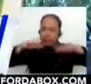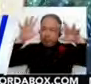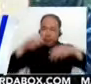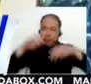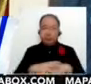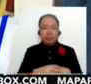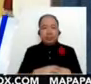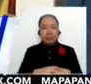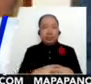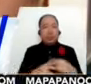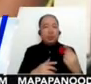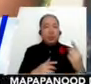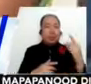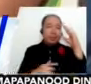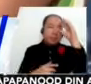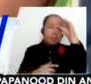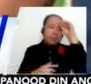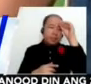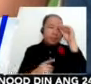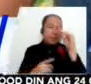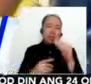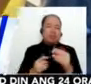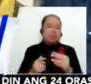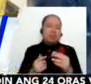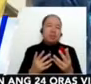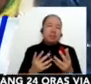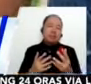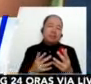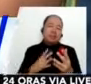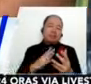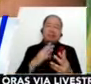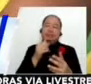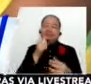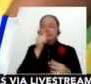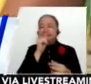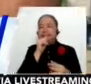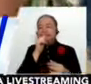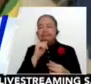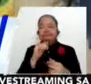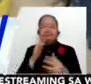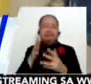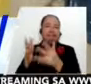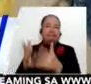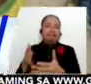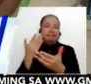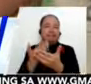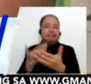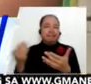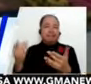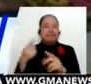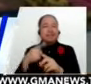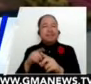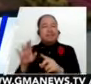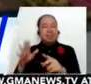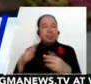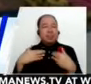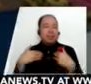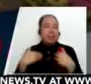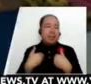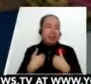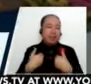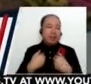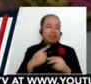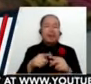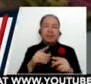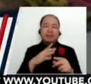ayaw sanang iwan ang mga gamit at poultry, pero isinaalang-alang na lang ang kaligtasan ng baby na si Carlo. Kaya ngayon,